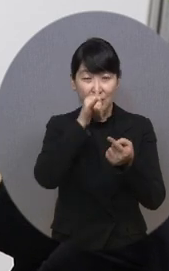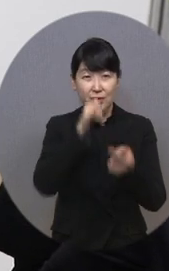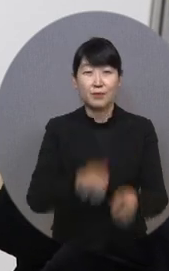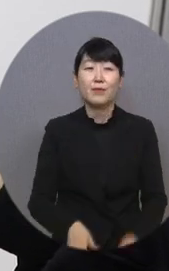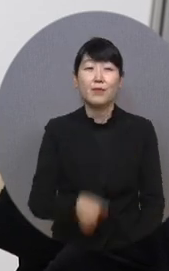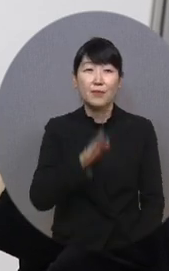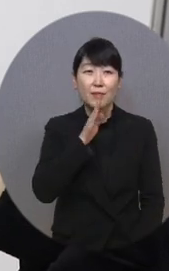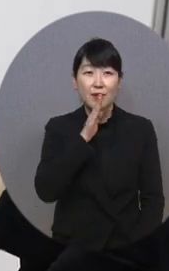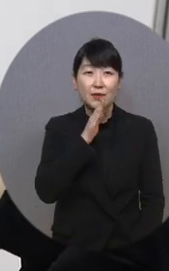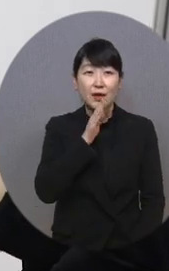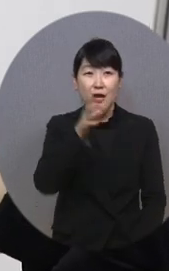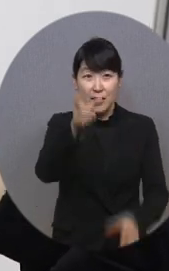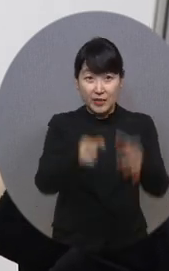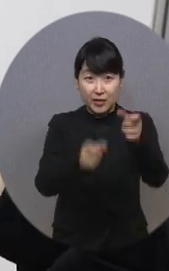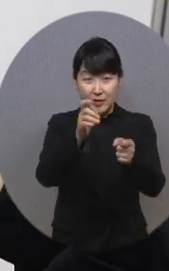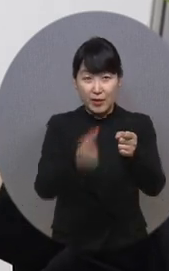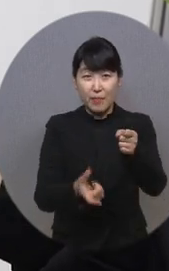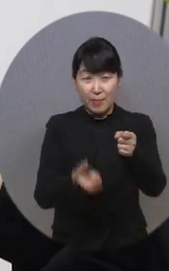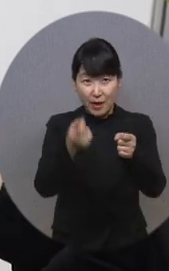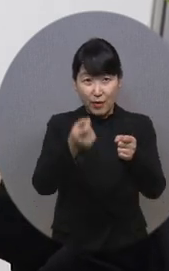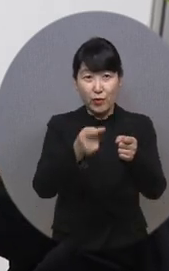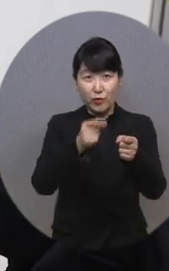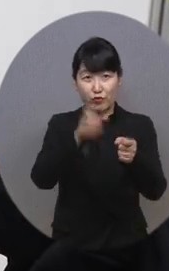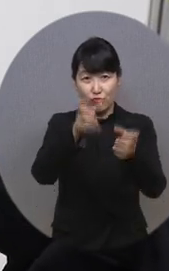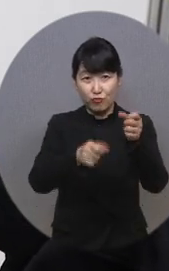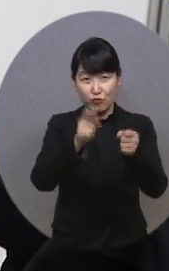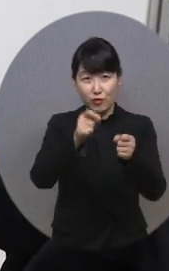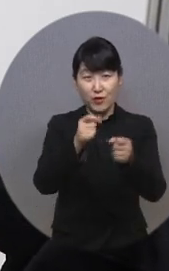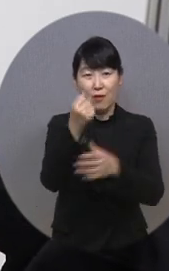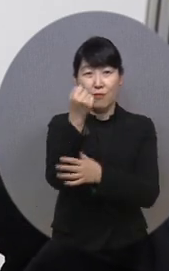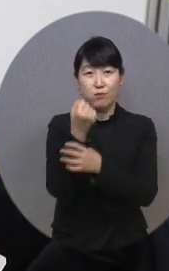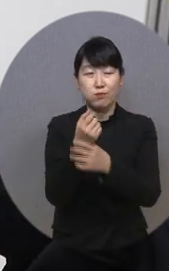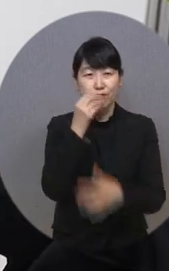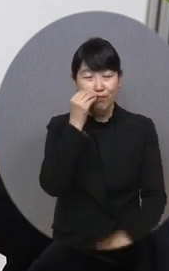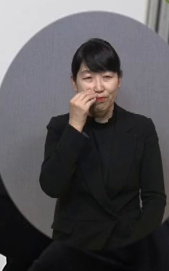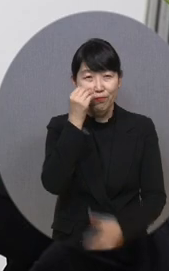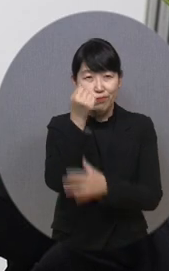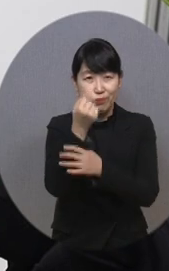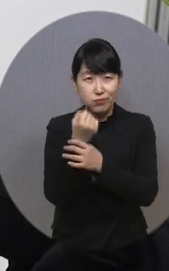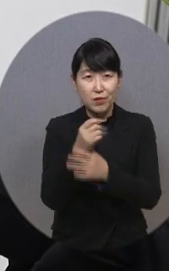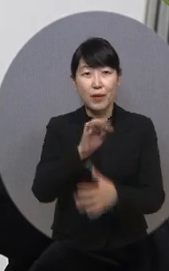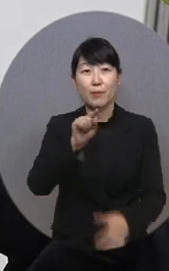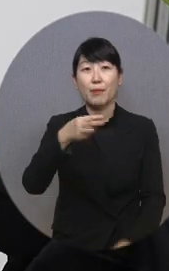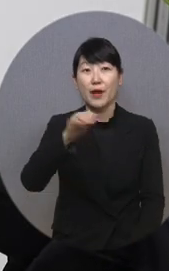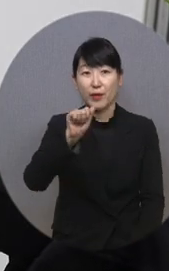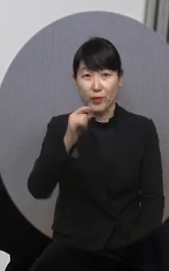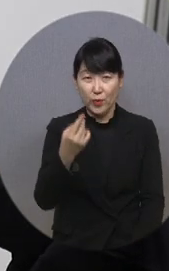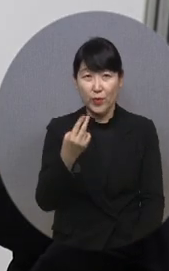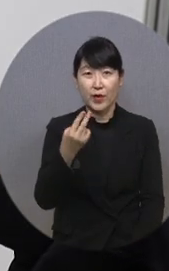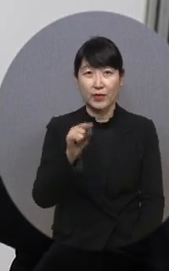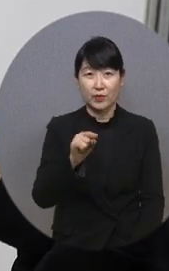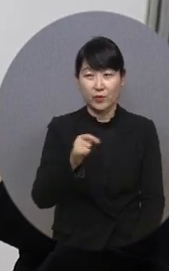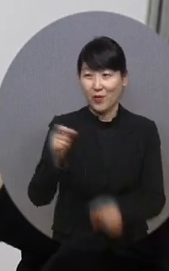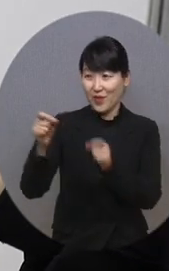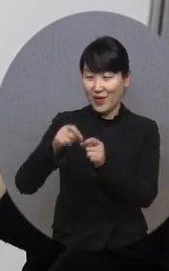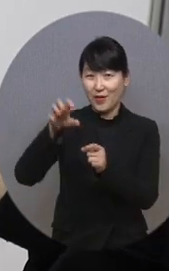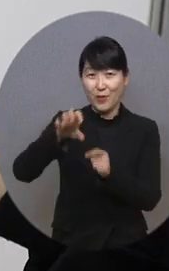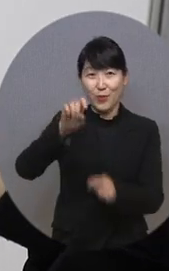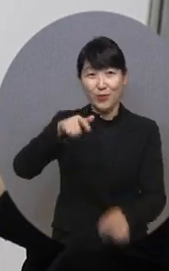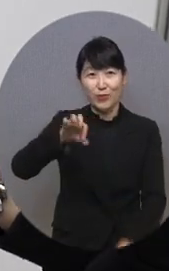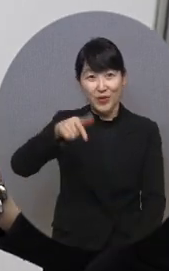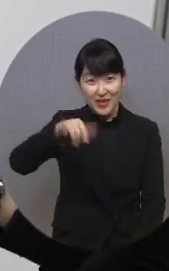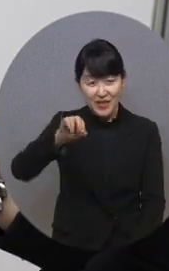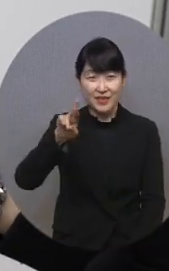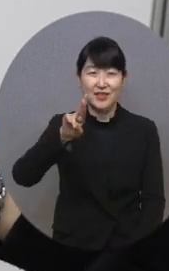짜갖고 신선한 우유로 그 발효시켜가지고 그렇게 해서 또 이 가까운데 분기에서 인삼을 공급해